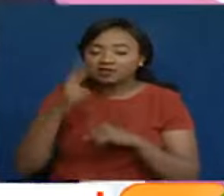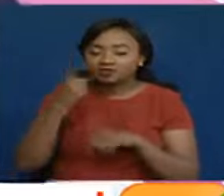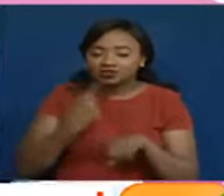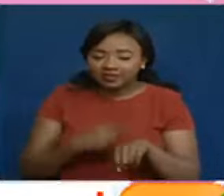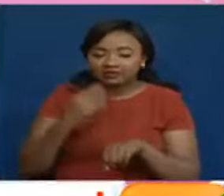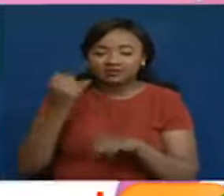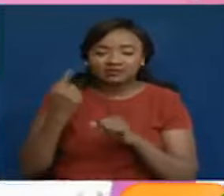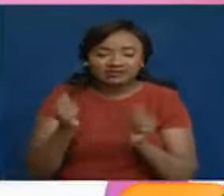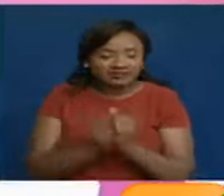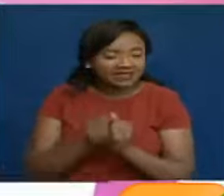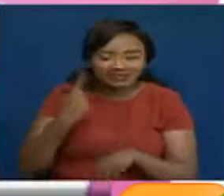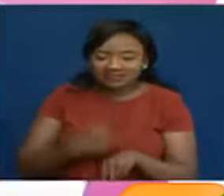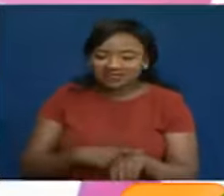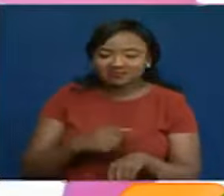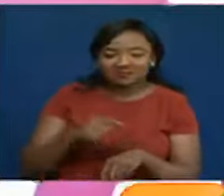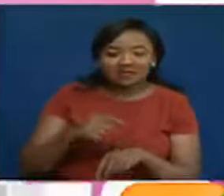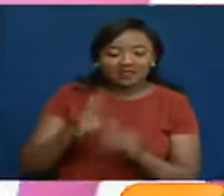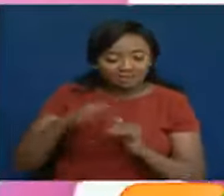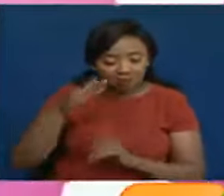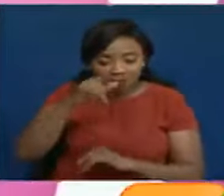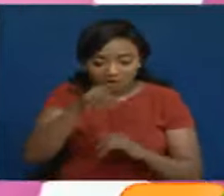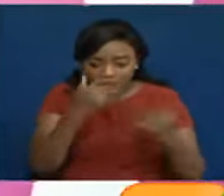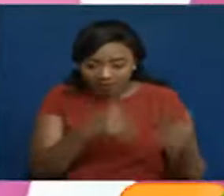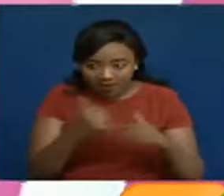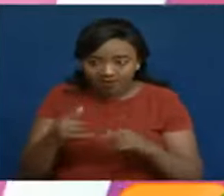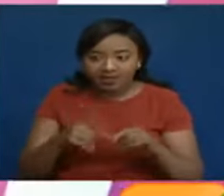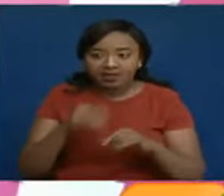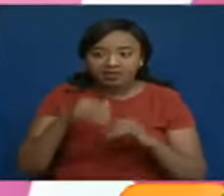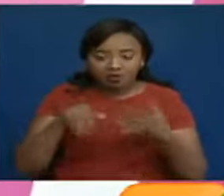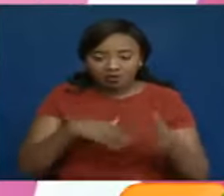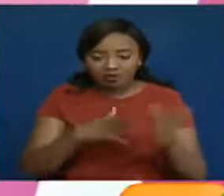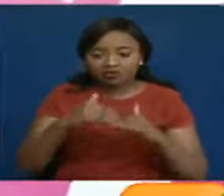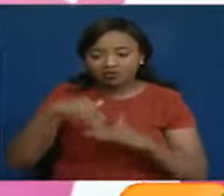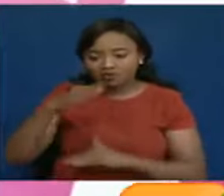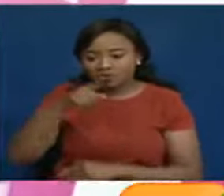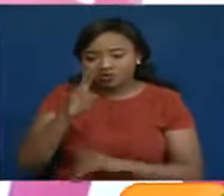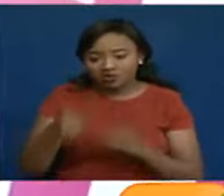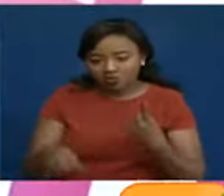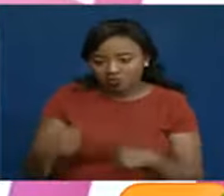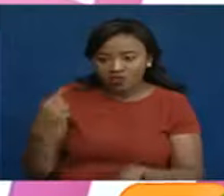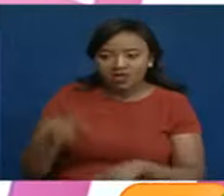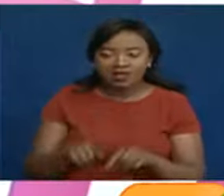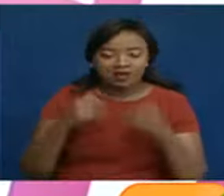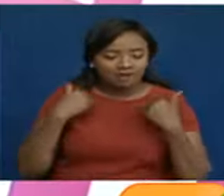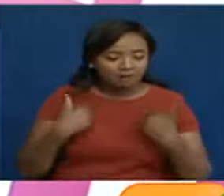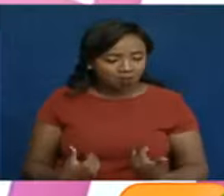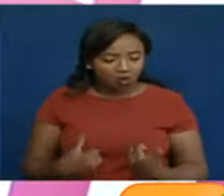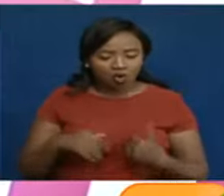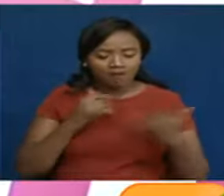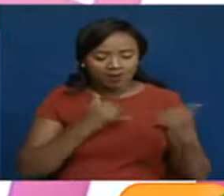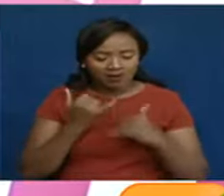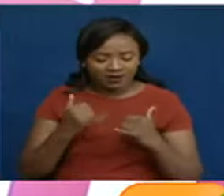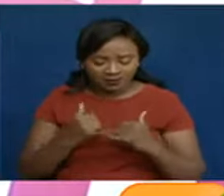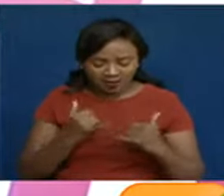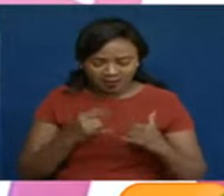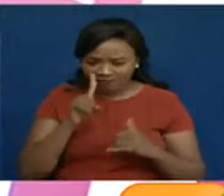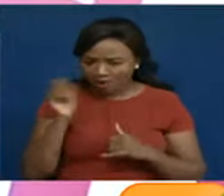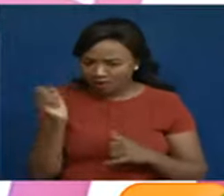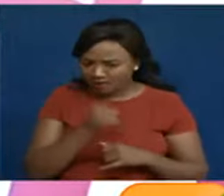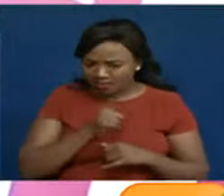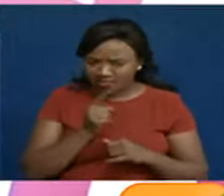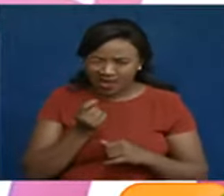kwa siku. Yeah. The more you play, the higher the chances of winning. Nimecheza kwa mwezi moja